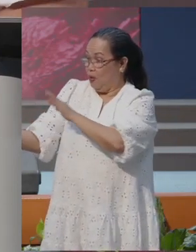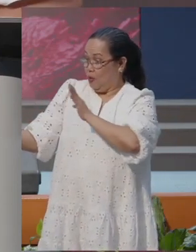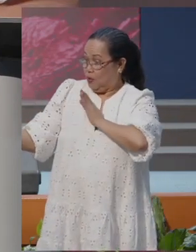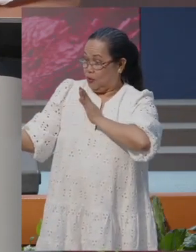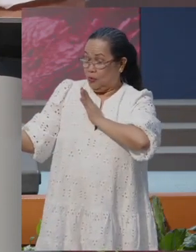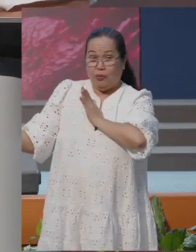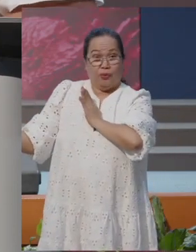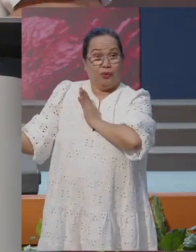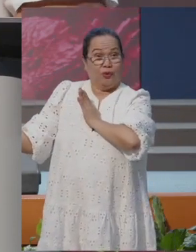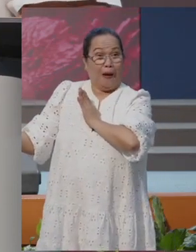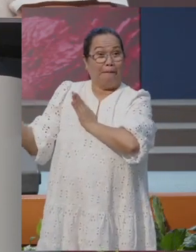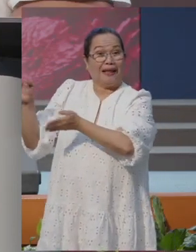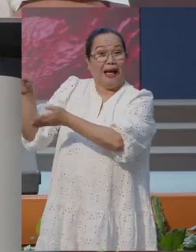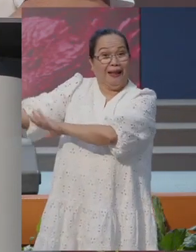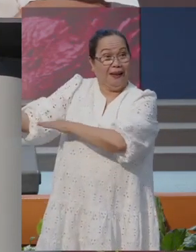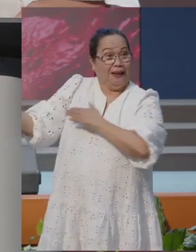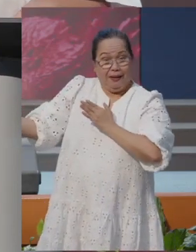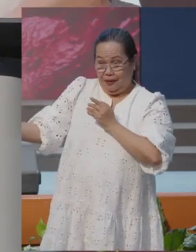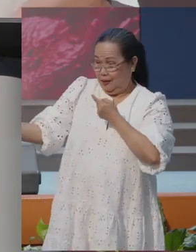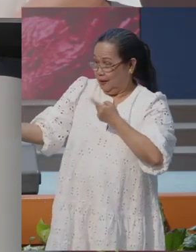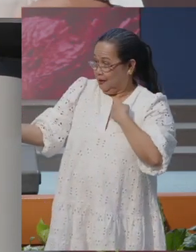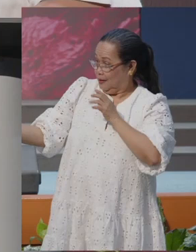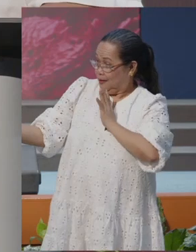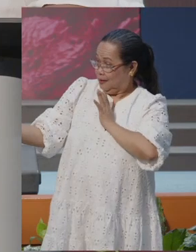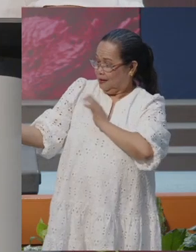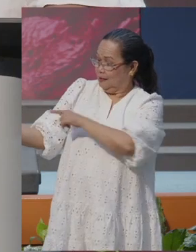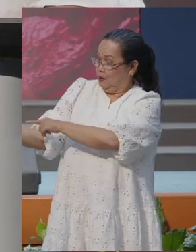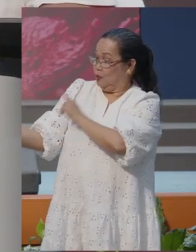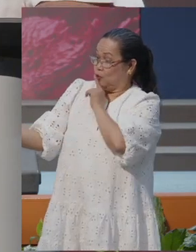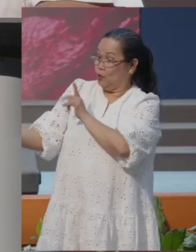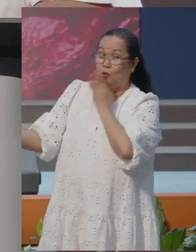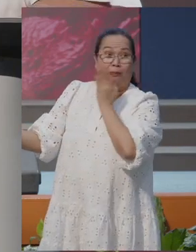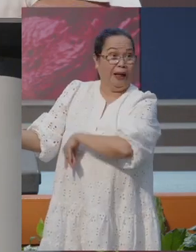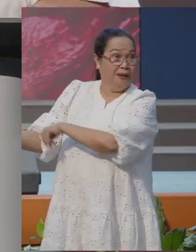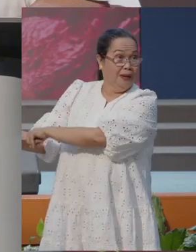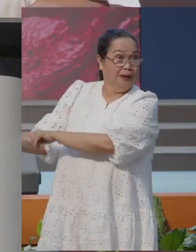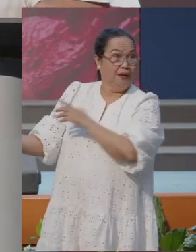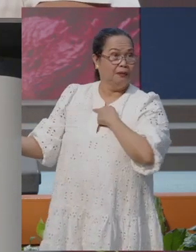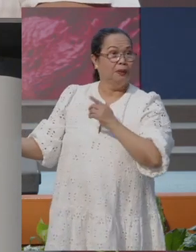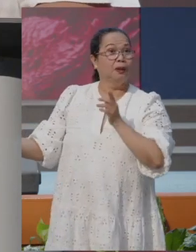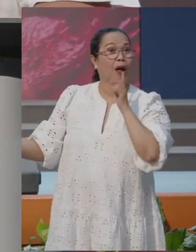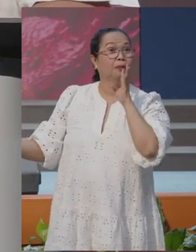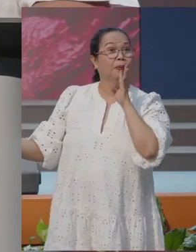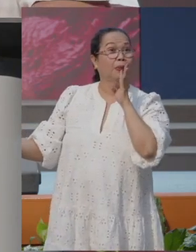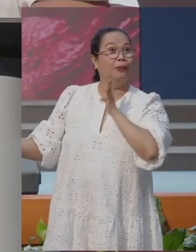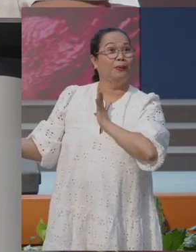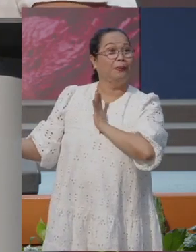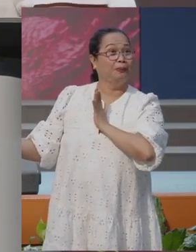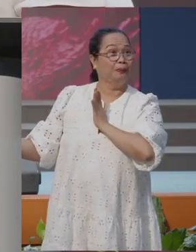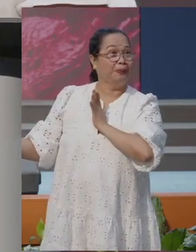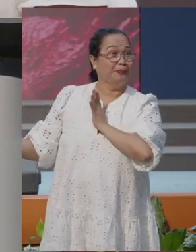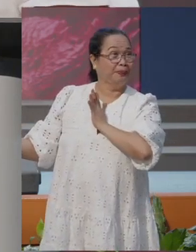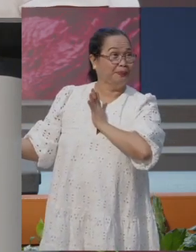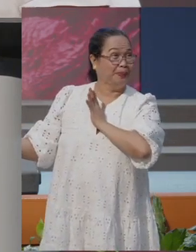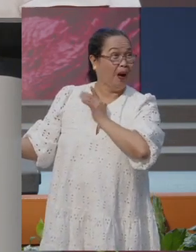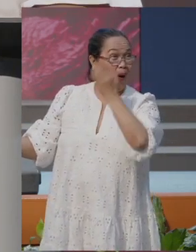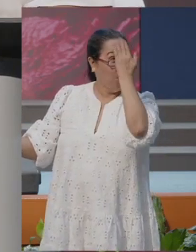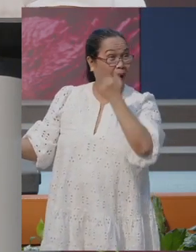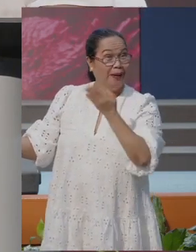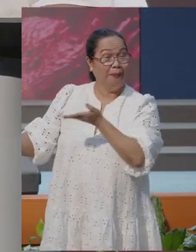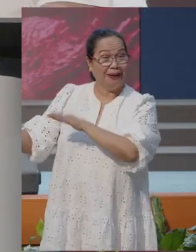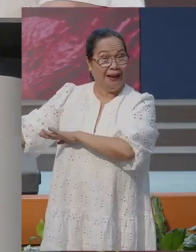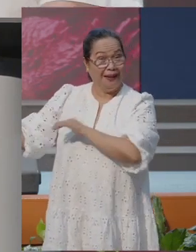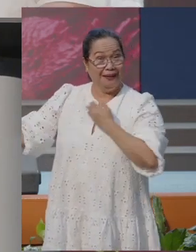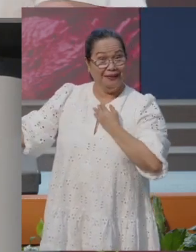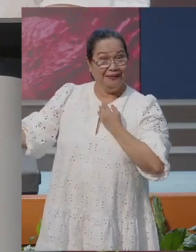ang sinasabi. Kahit na alam naman yun, nakasalaula yung nakaburol, no? Maganda pa rin ang sinasabi sa